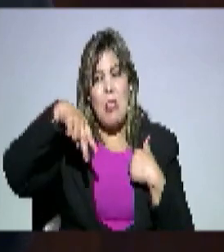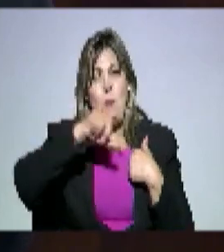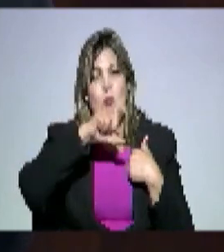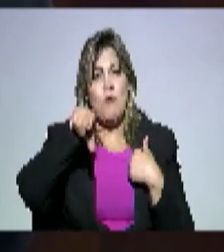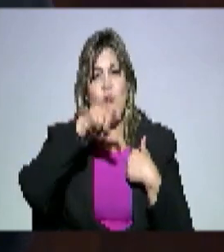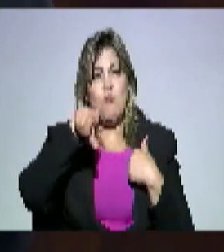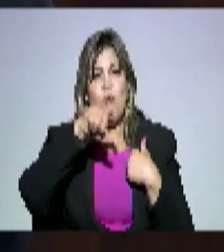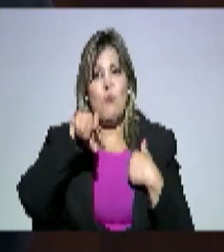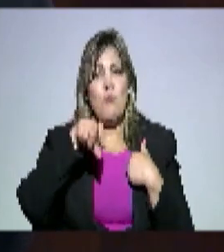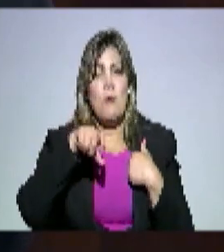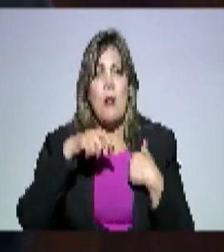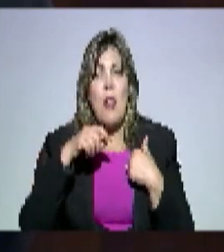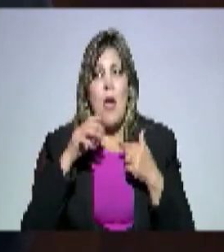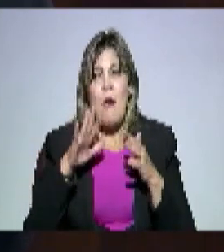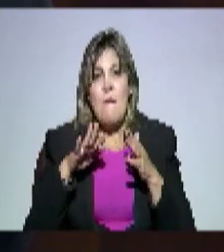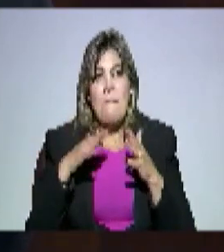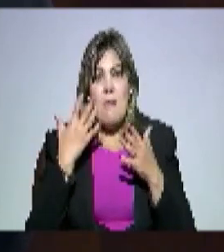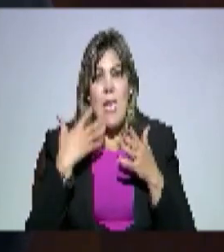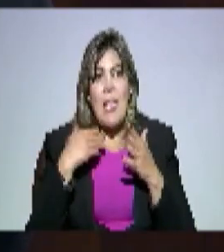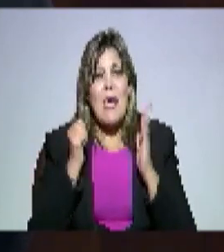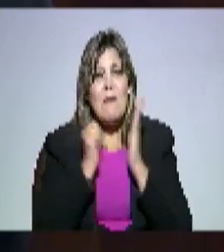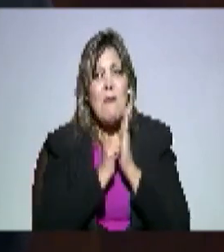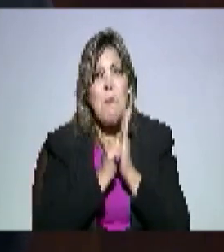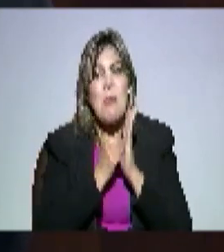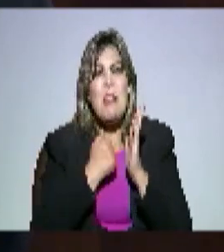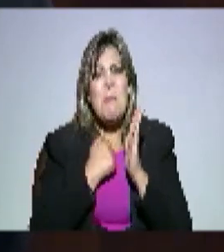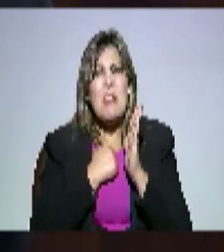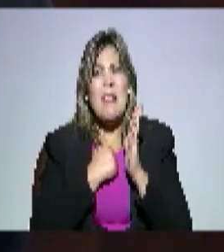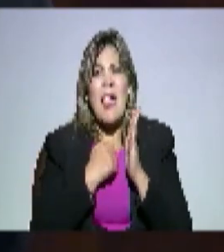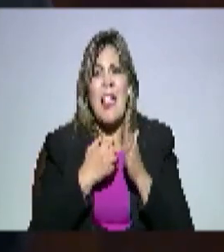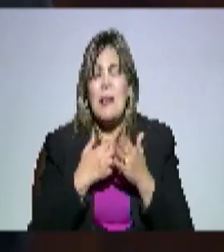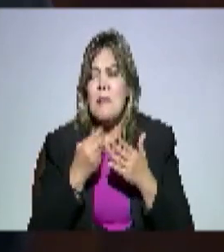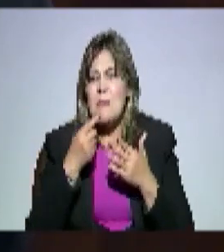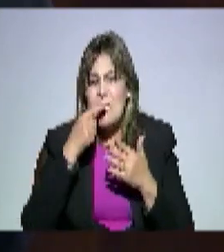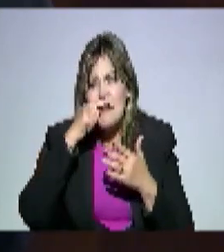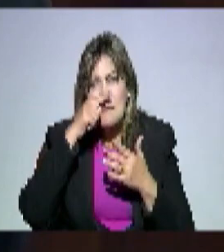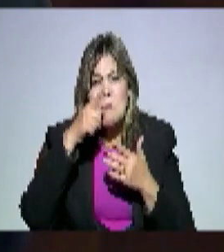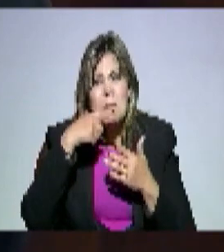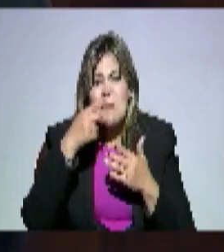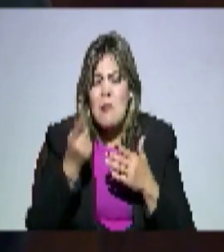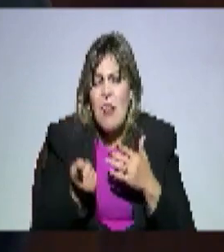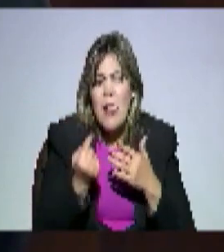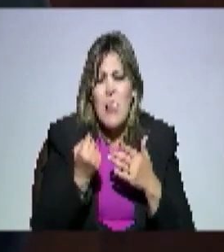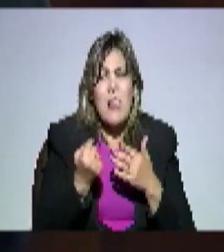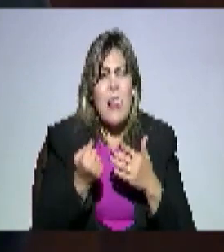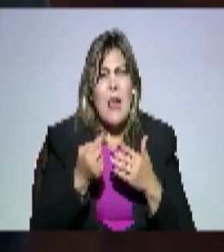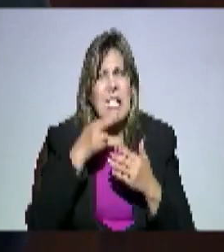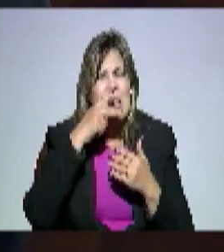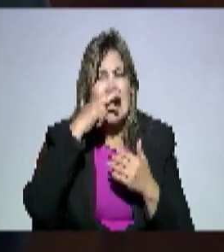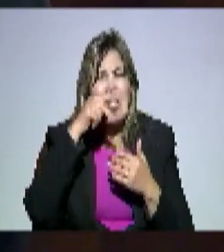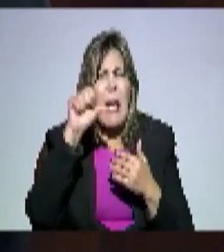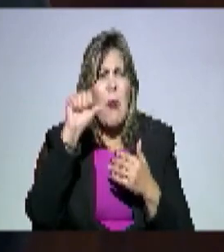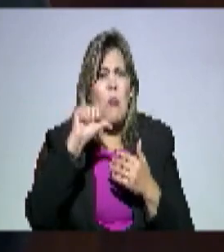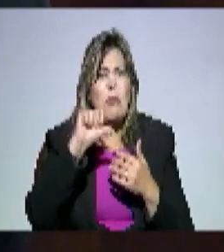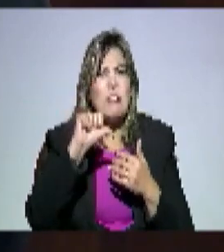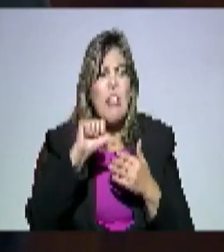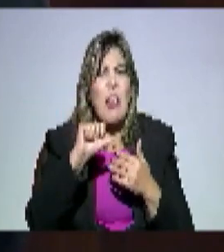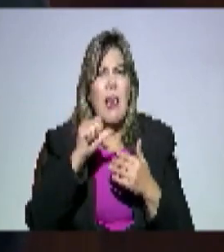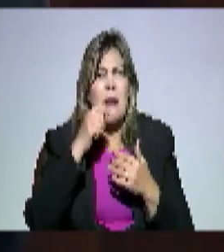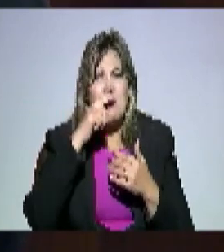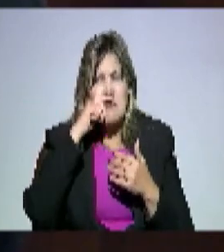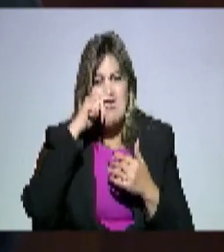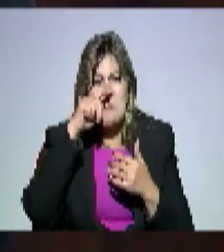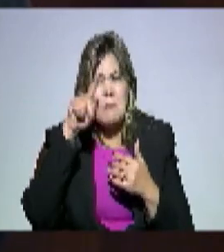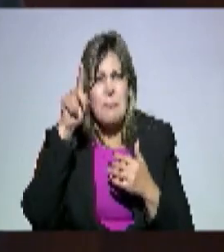بتحصل لي حاجات غريبه في شقتي بحس بنفس غريب ريحه كريهه جدا في شقتي اتخيل